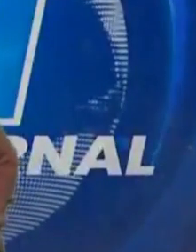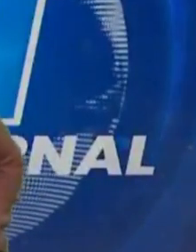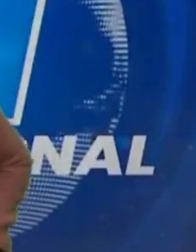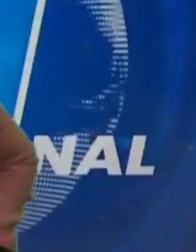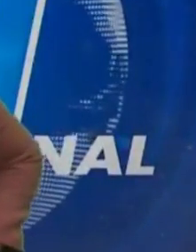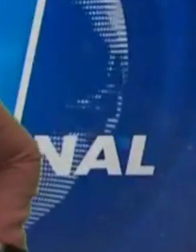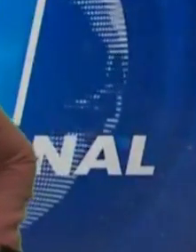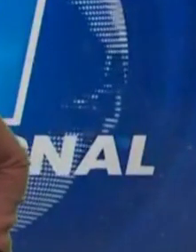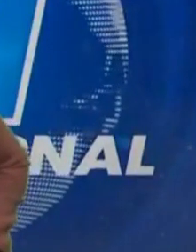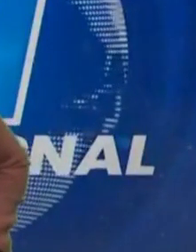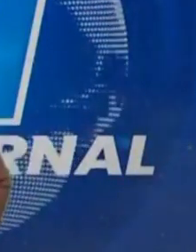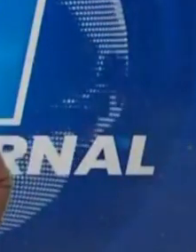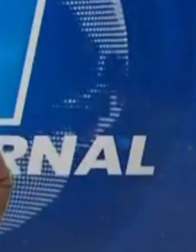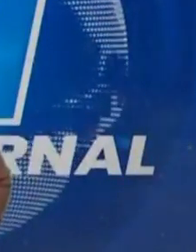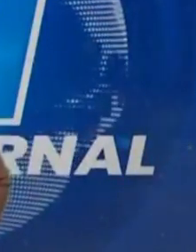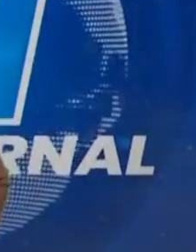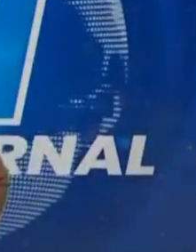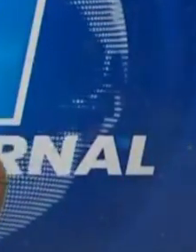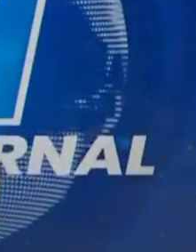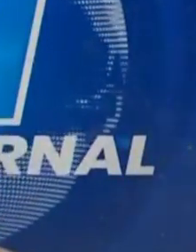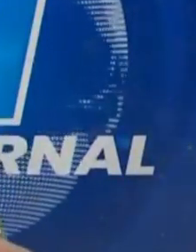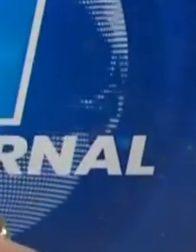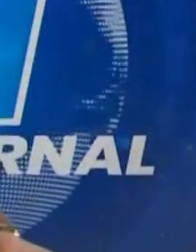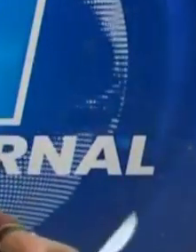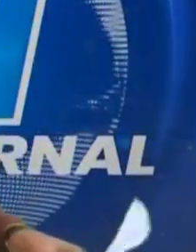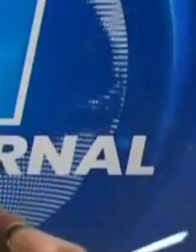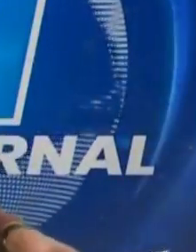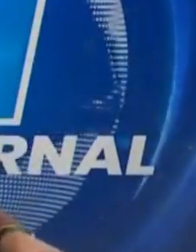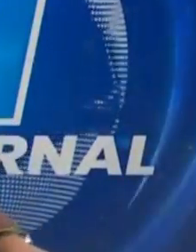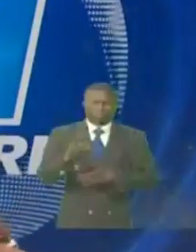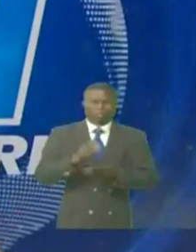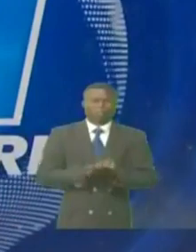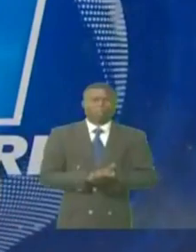tout pour le titre. Madame, Messieurs, soirée, bienvenue encore une fois.